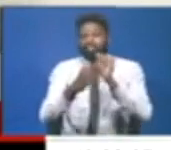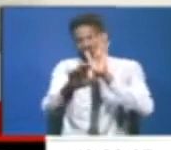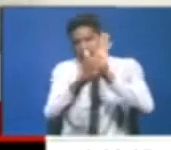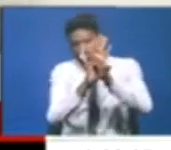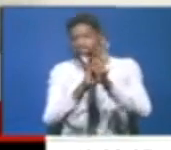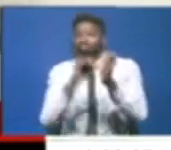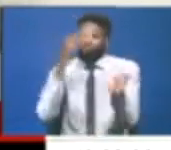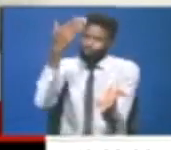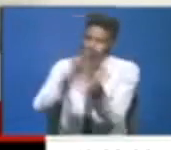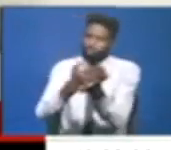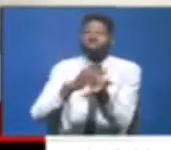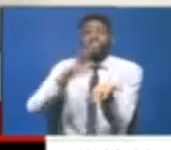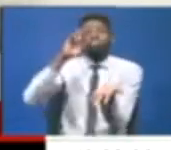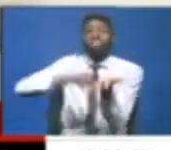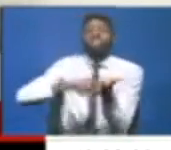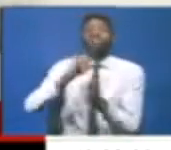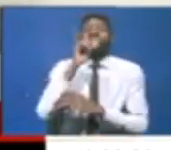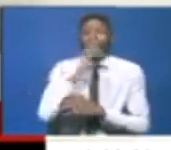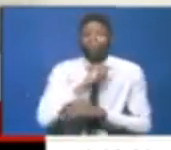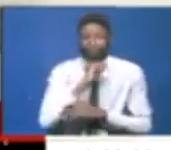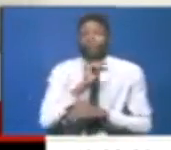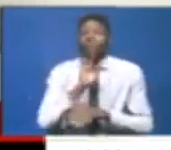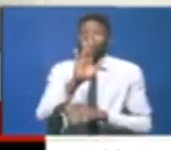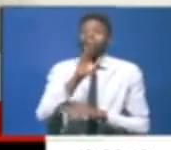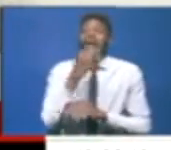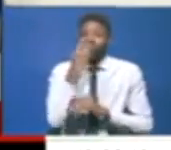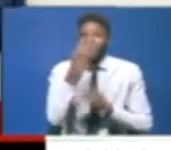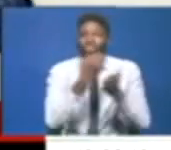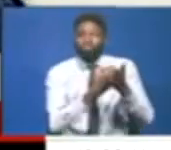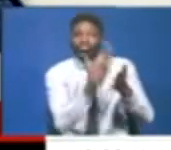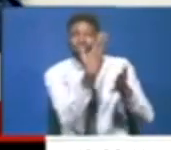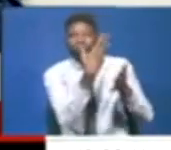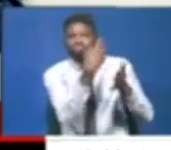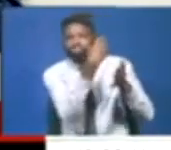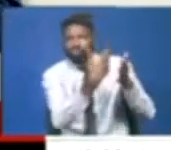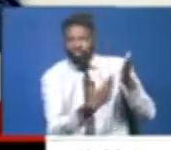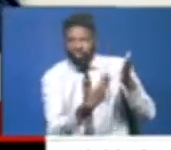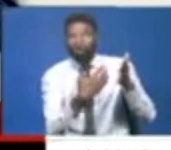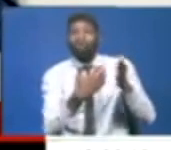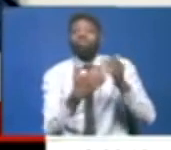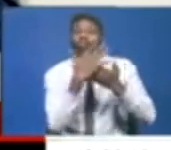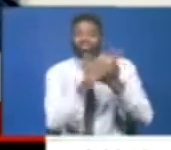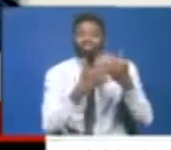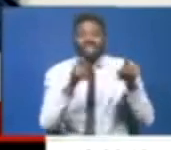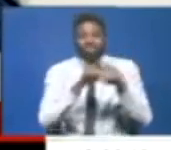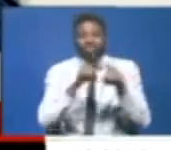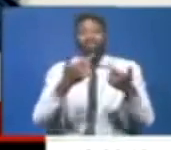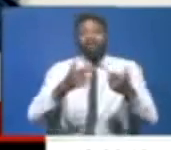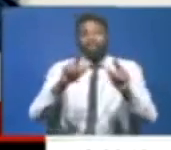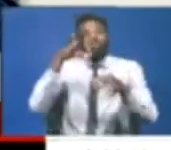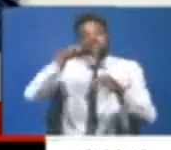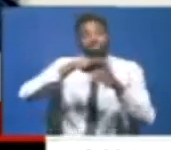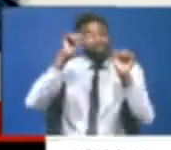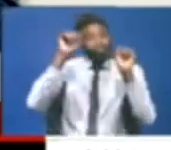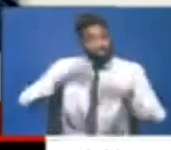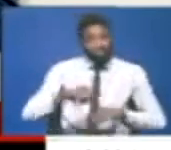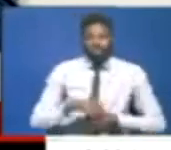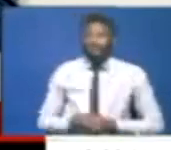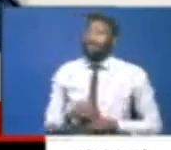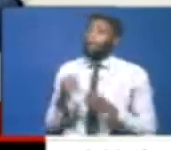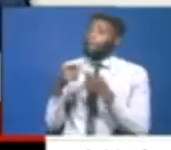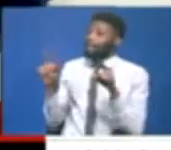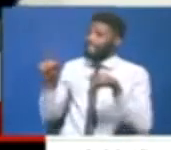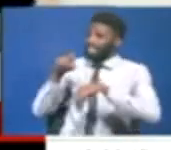kura. Maelezo yako yako pale kwenye kompyuta na unaashiriwa kupiga kura pale. Lakini anapozungumza mwenyekiti wa